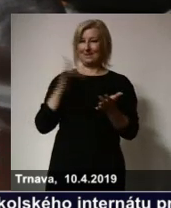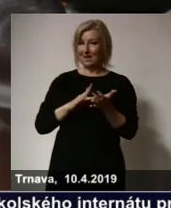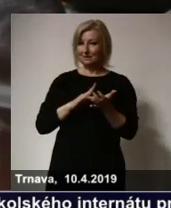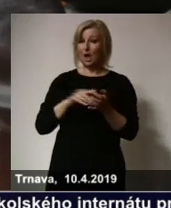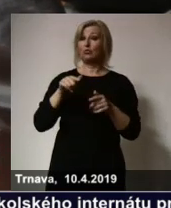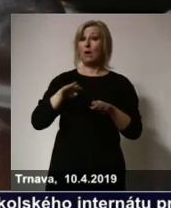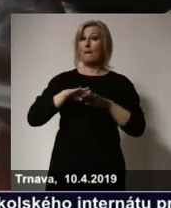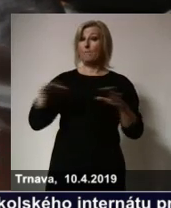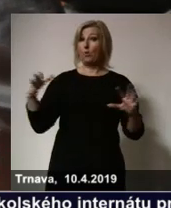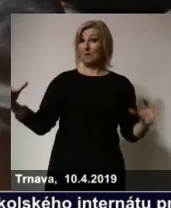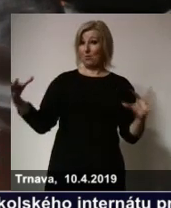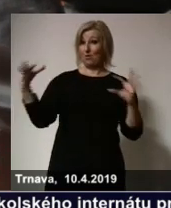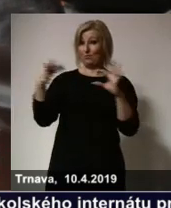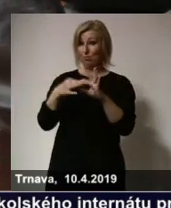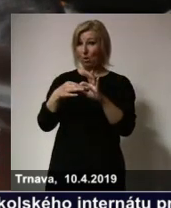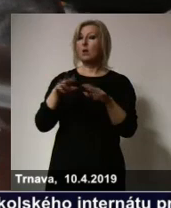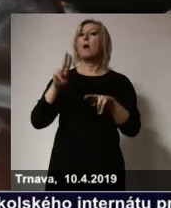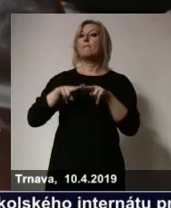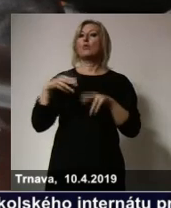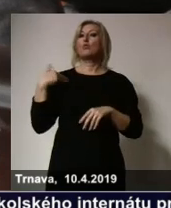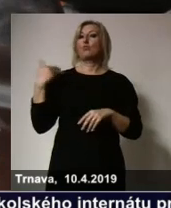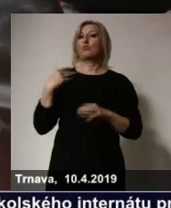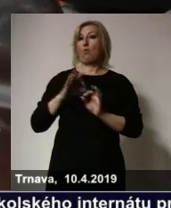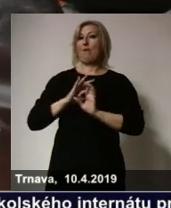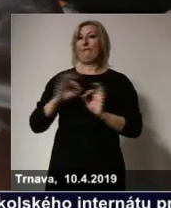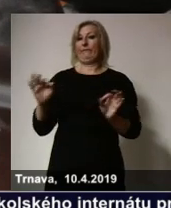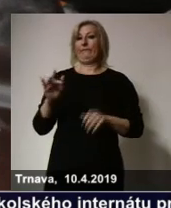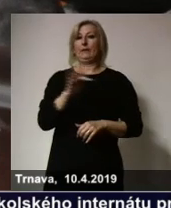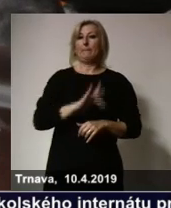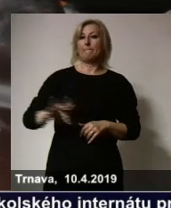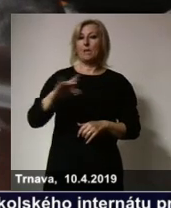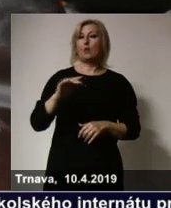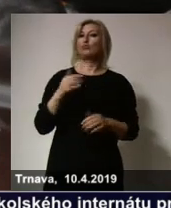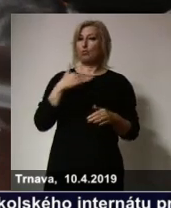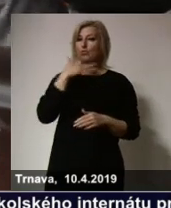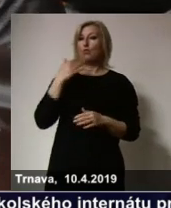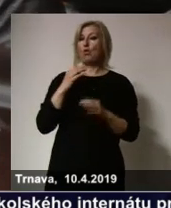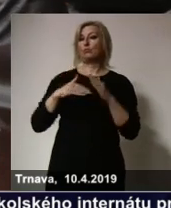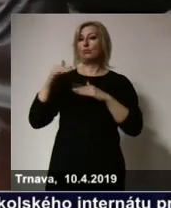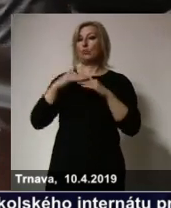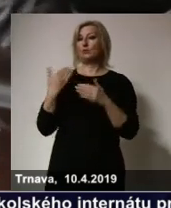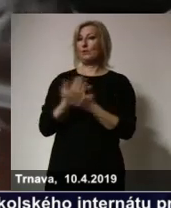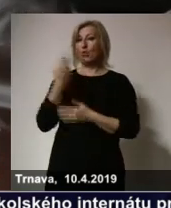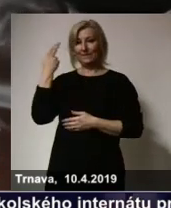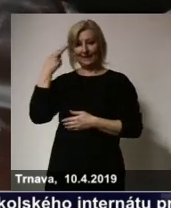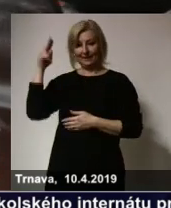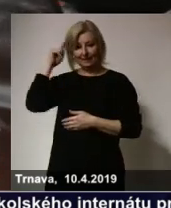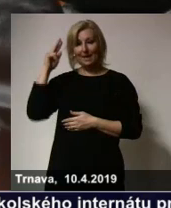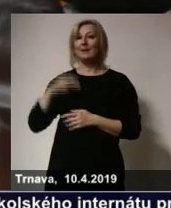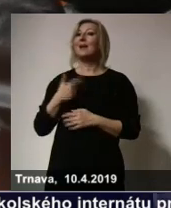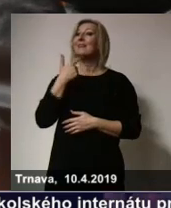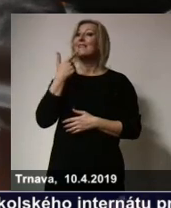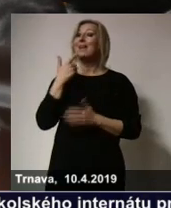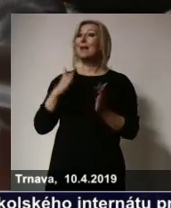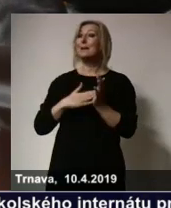TTSK a škola získa postačujúcu plochu na výstavbu možného nového školského internátu. Mesto Veľký Meder